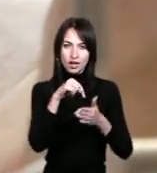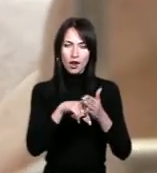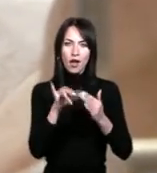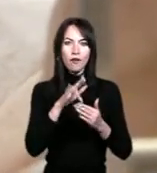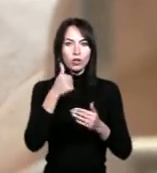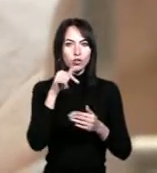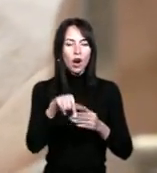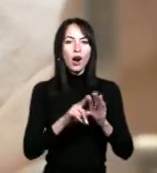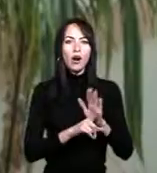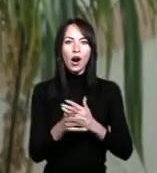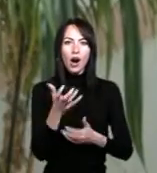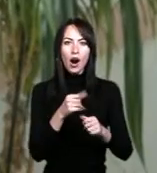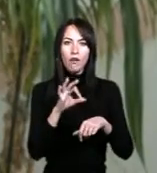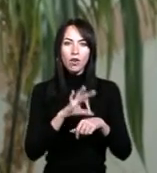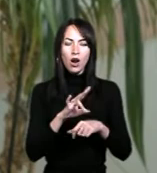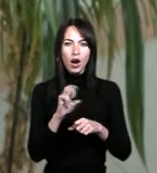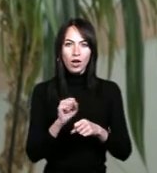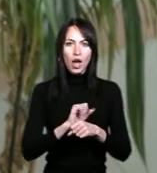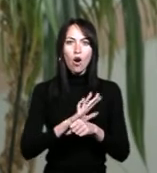приймати хворих на коронавірус.